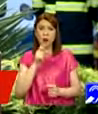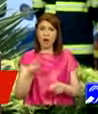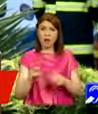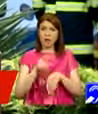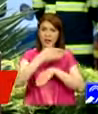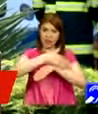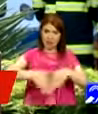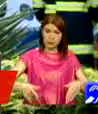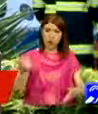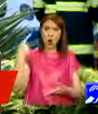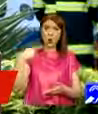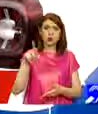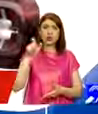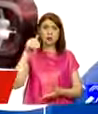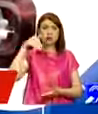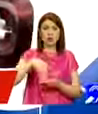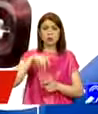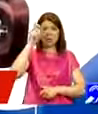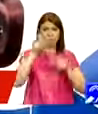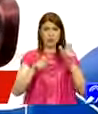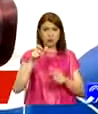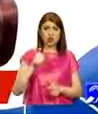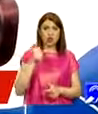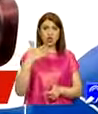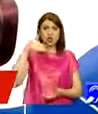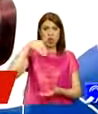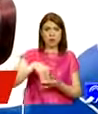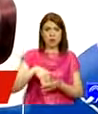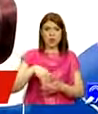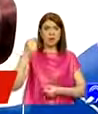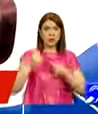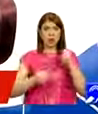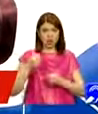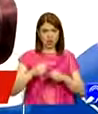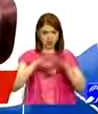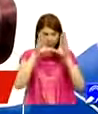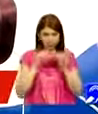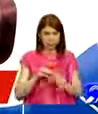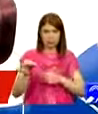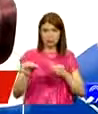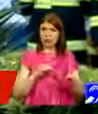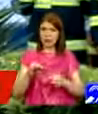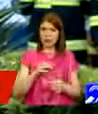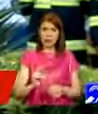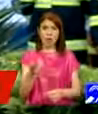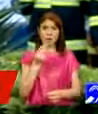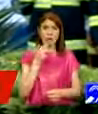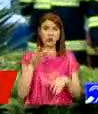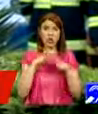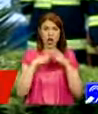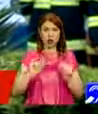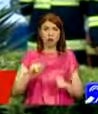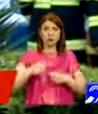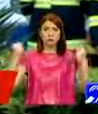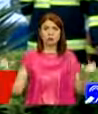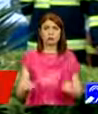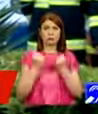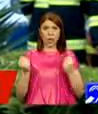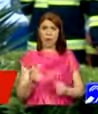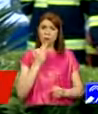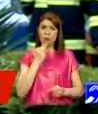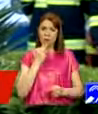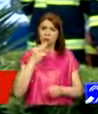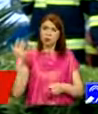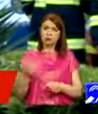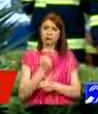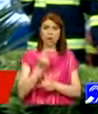peste 170.000 de persoane și 65.000 de mijloace de transport. Măsurile adoptate de către poliția română și efortul polițiștilor și-au atins